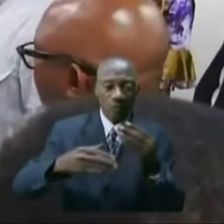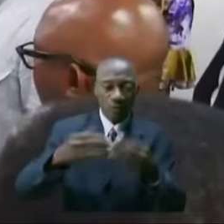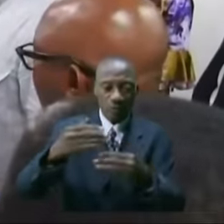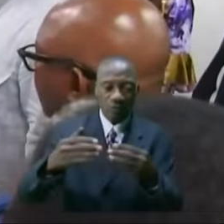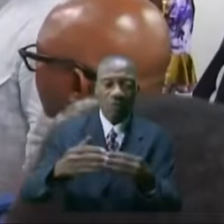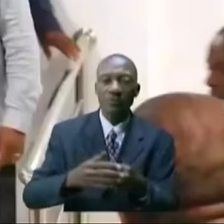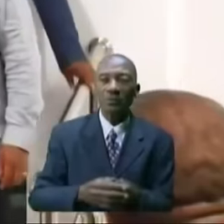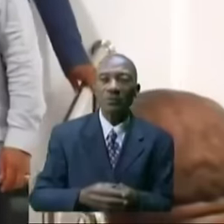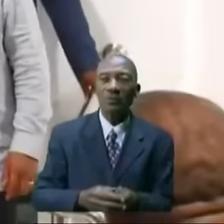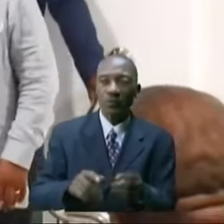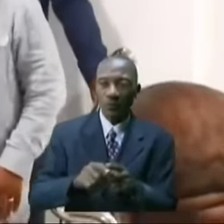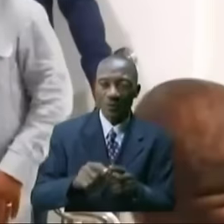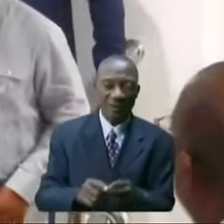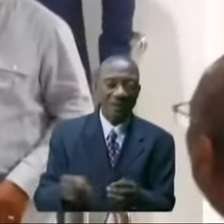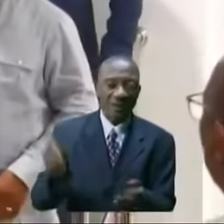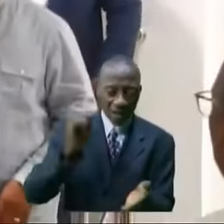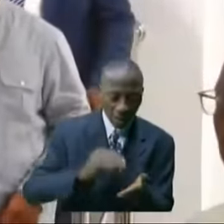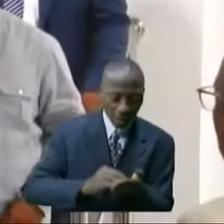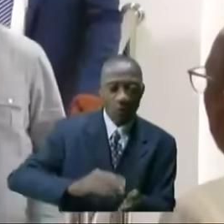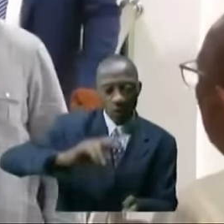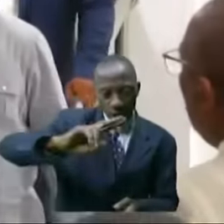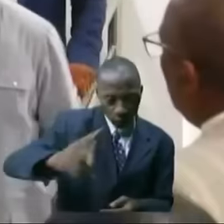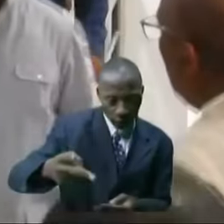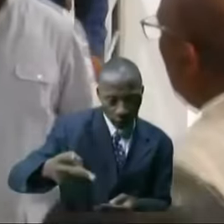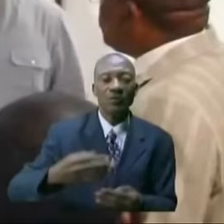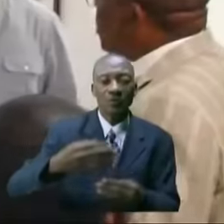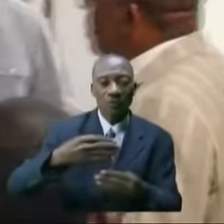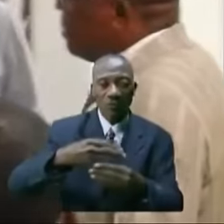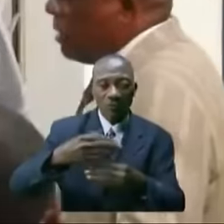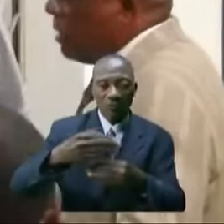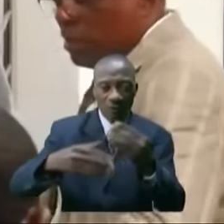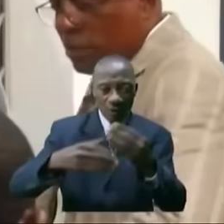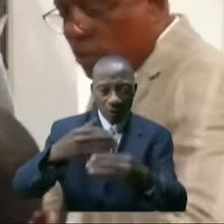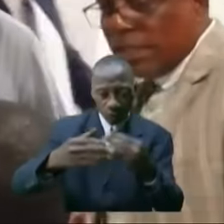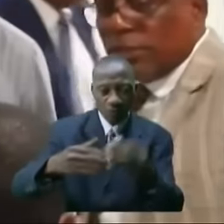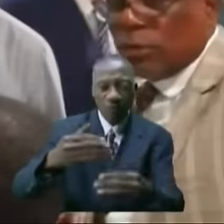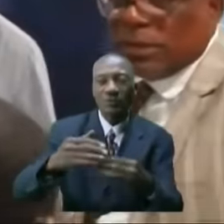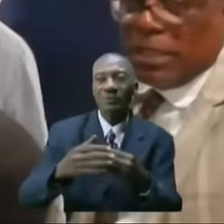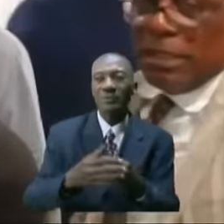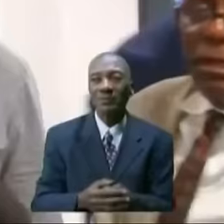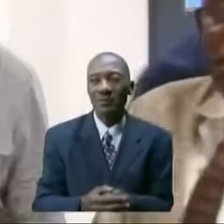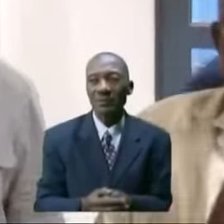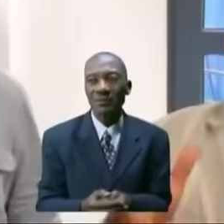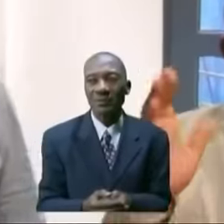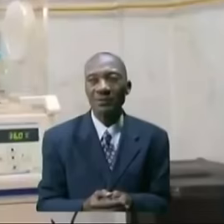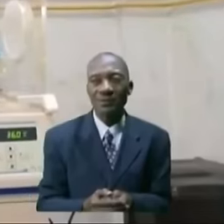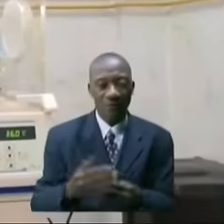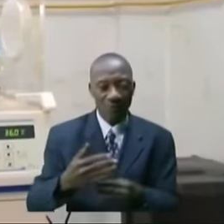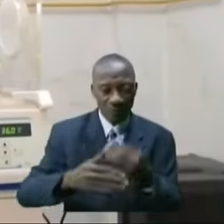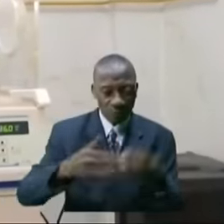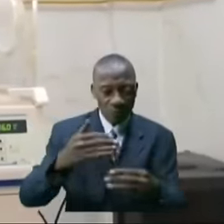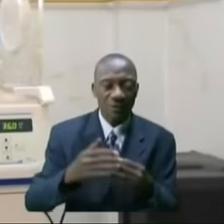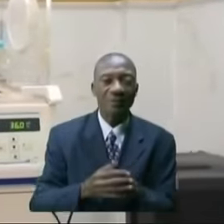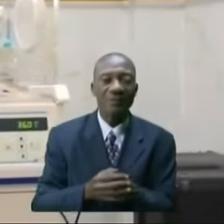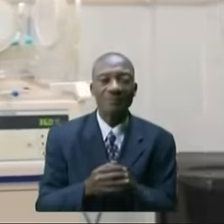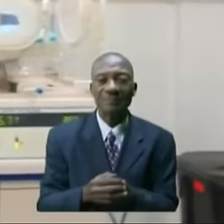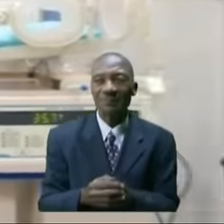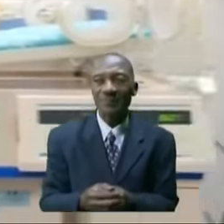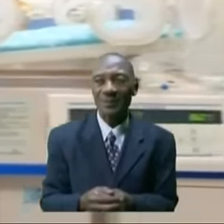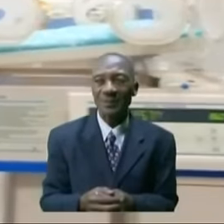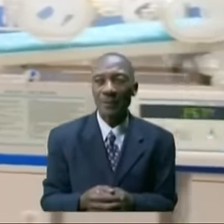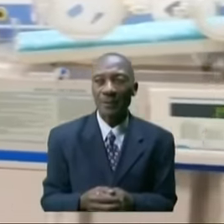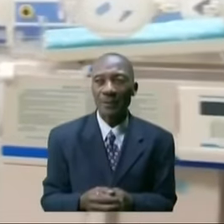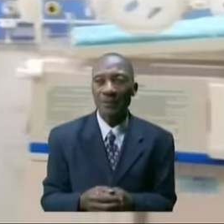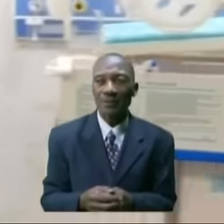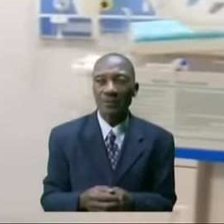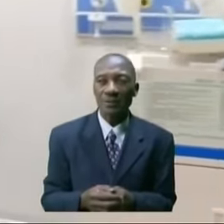la construction des bâtiments de la deuxième phase étant actuellement occupé par les patients, les travaux y relatifs